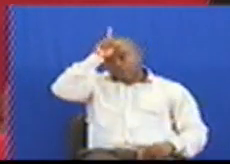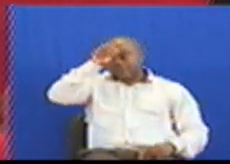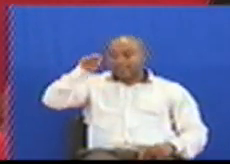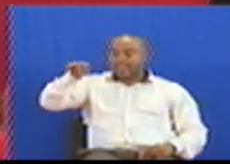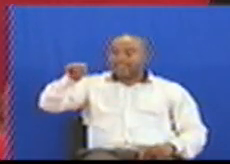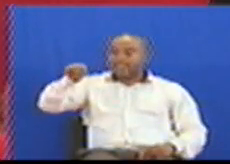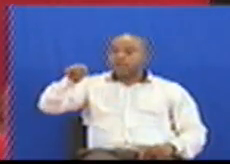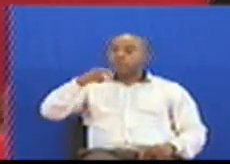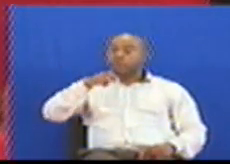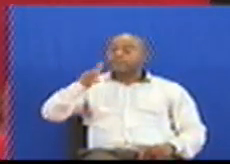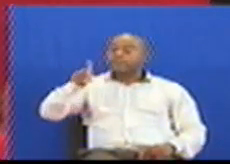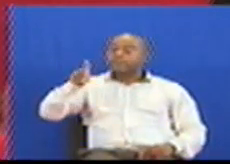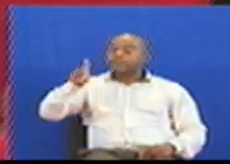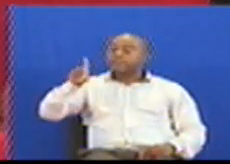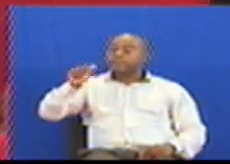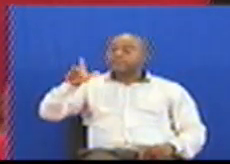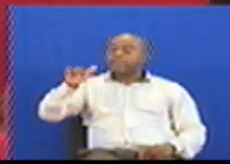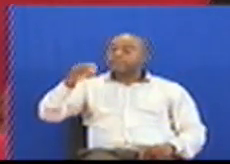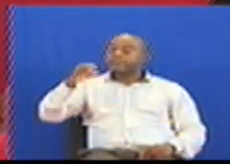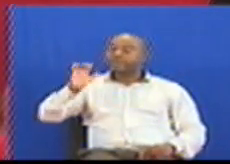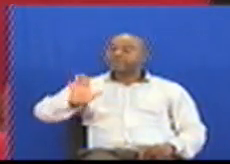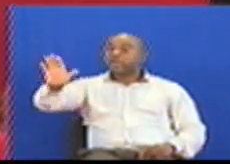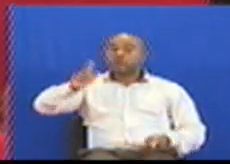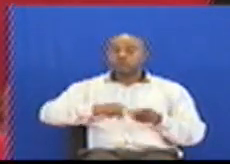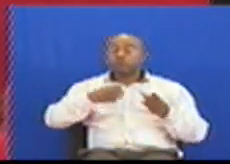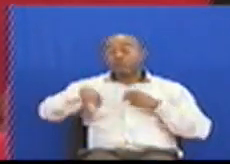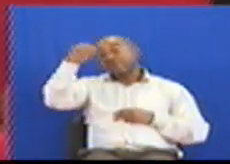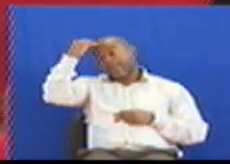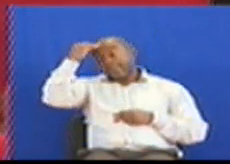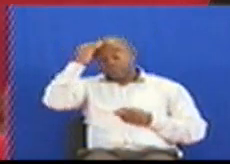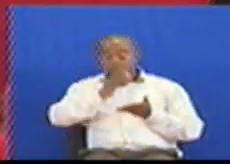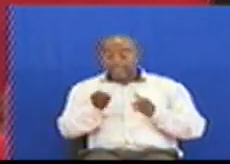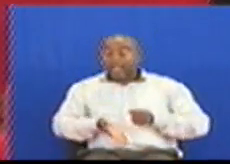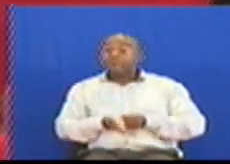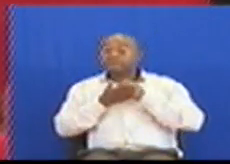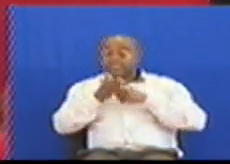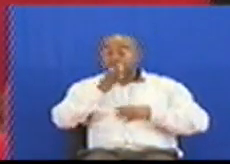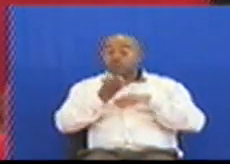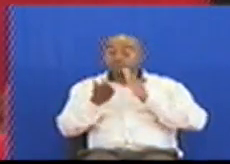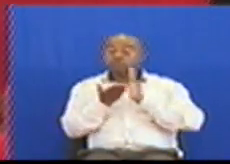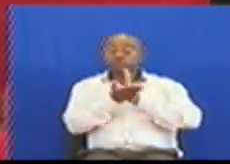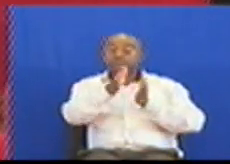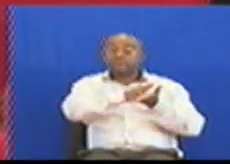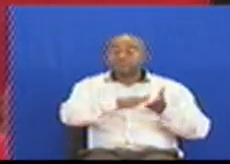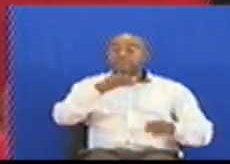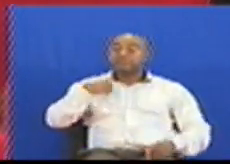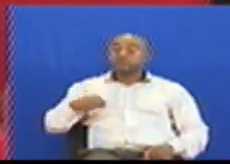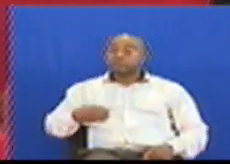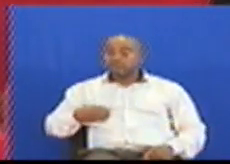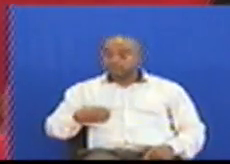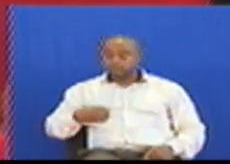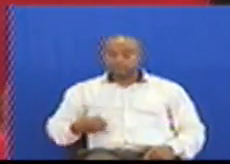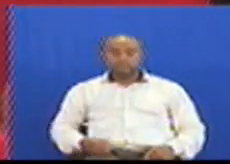katika kutusaidia katika ujenzi wa shule hizi za msingi na shule za sekondari. Mheshimiwa Naibu